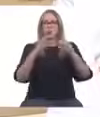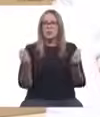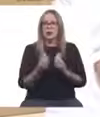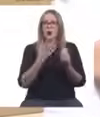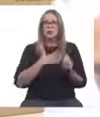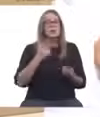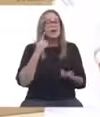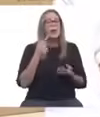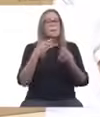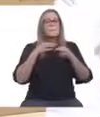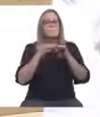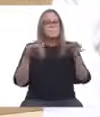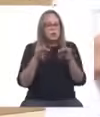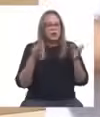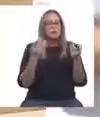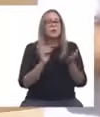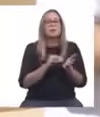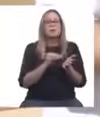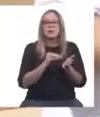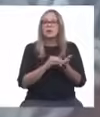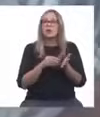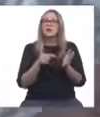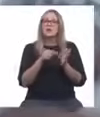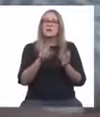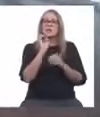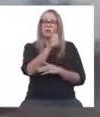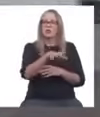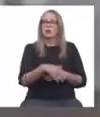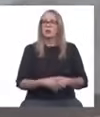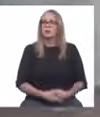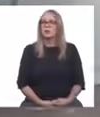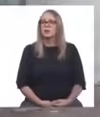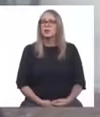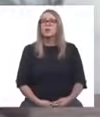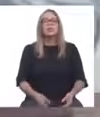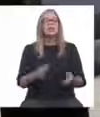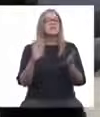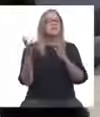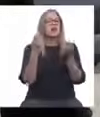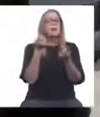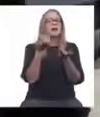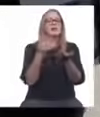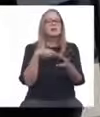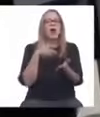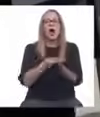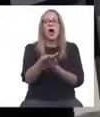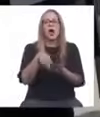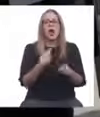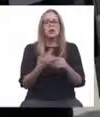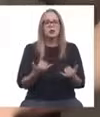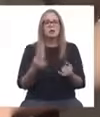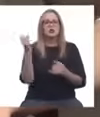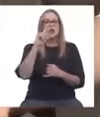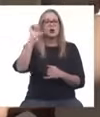המידות שלהם, מה הם צריכים, ולפי זה אנחנו שולחים להם. יש לך הערכה כמה כסף הוצאתם עד עכשיו? אנחנו בשבוע הראשון של המלחמה?